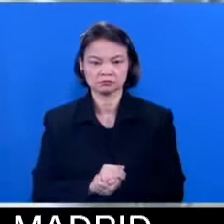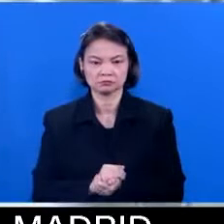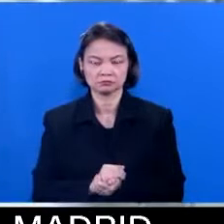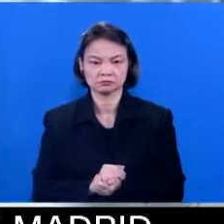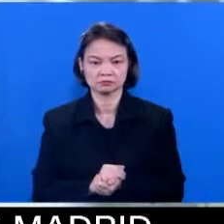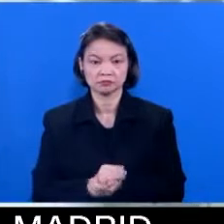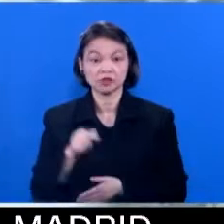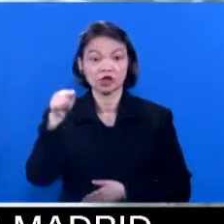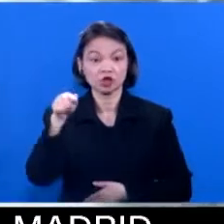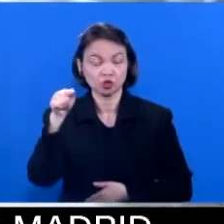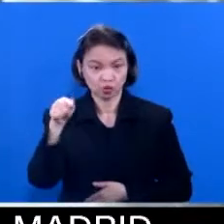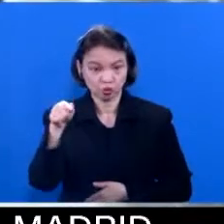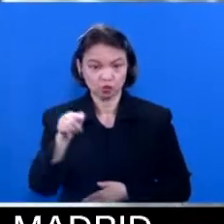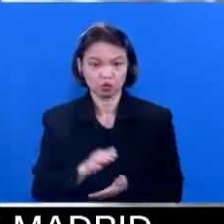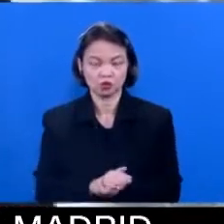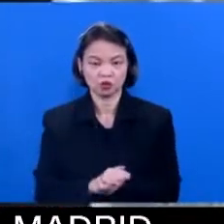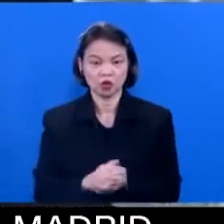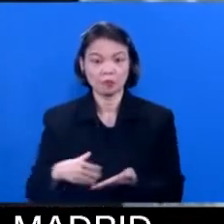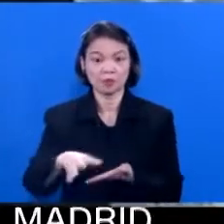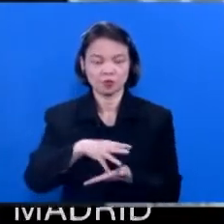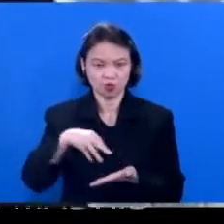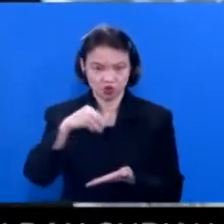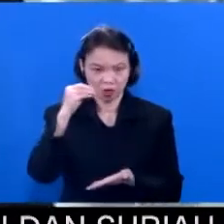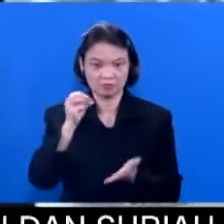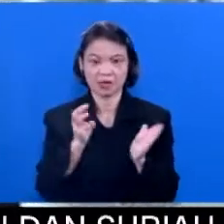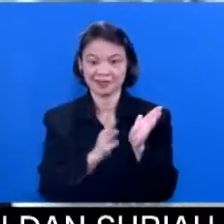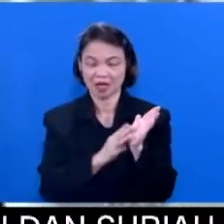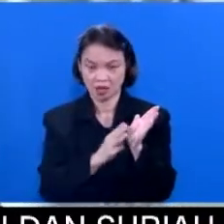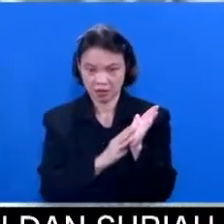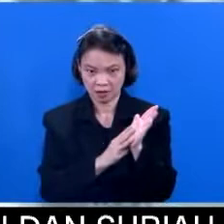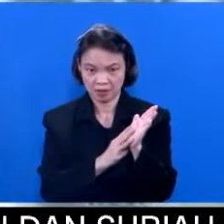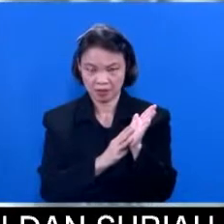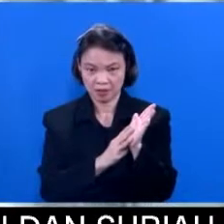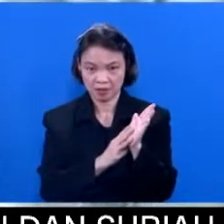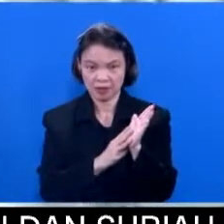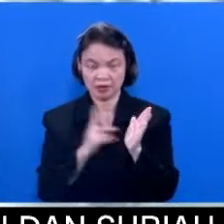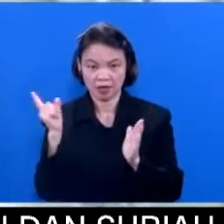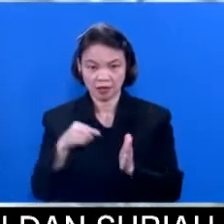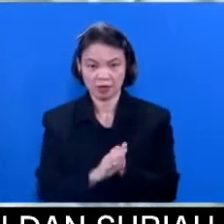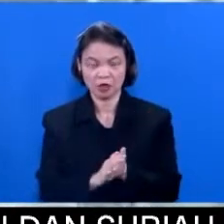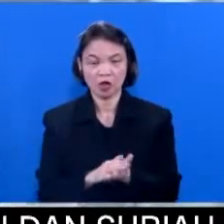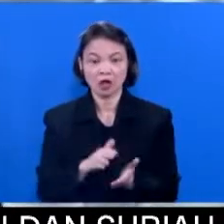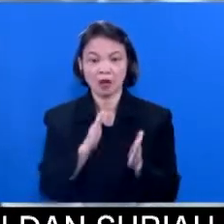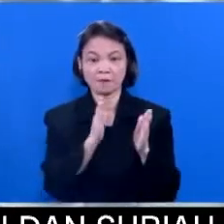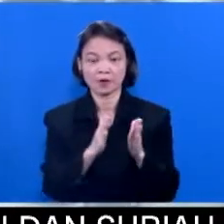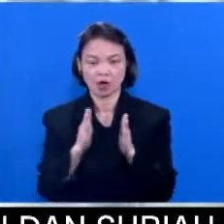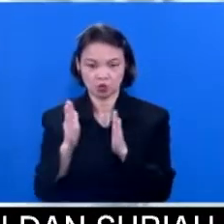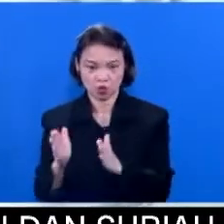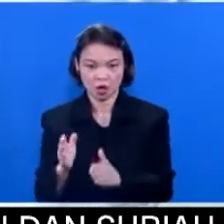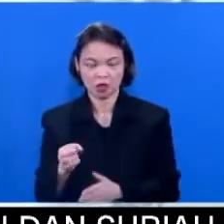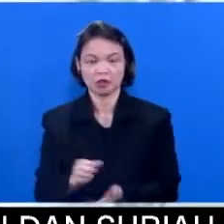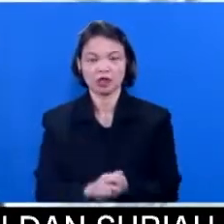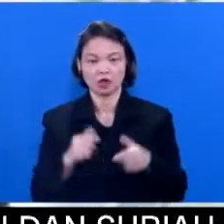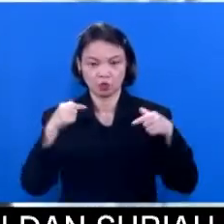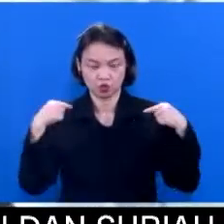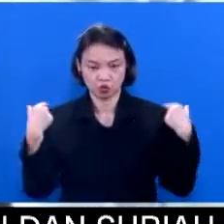Jadi itu kan bermuara kemarin itu ada perbup yang keluar. Ada perbup yang keluar, SPT